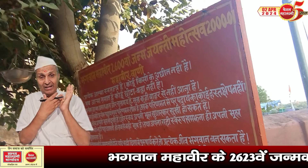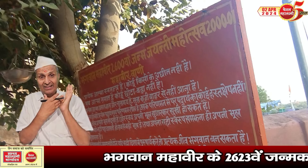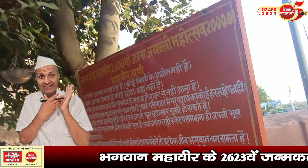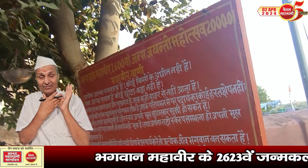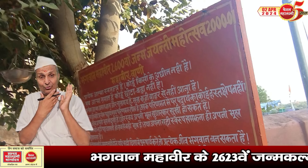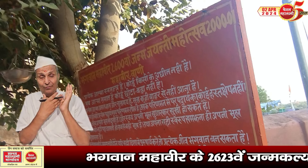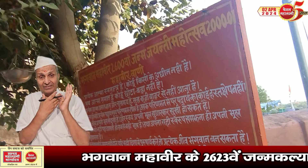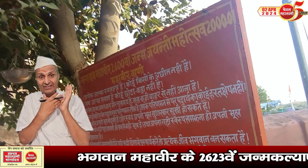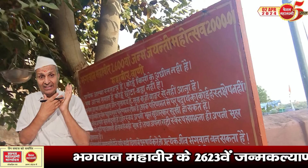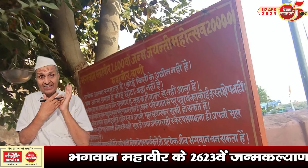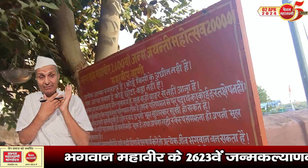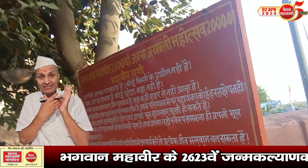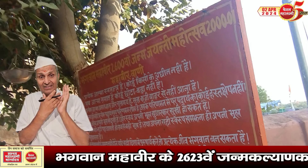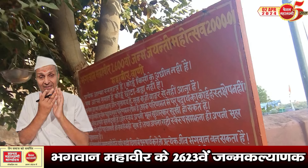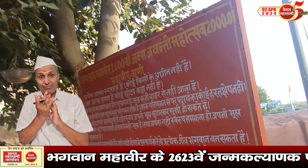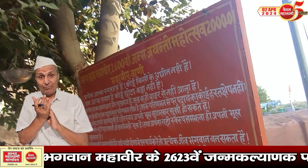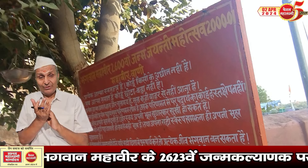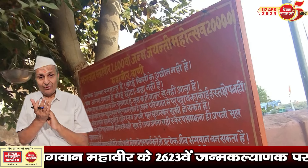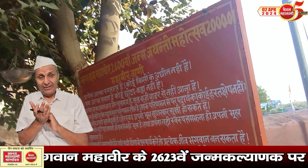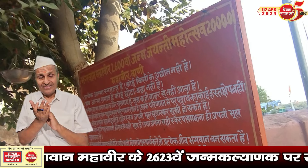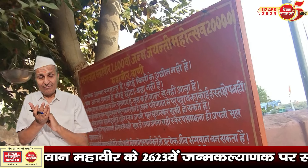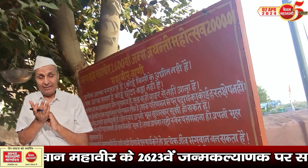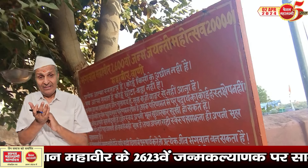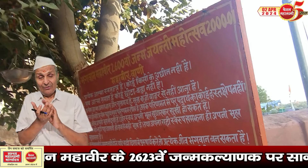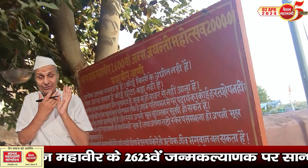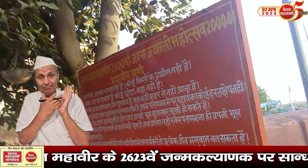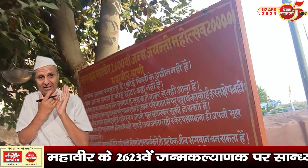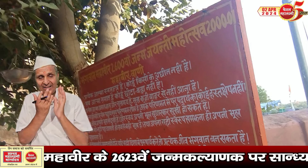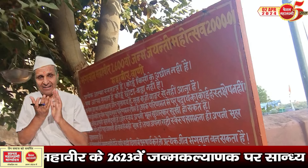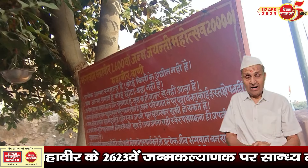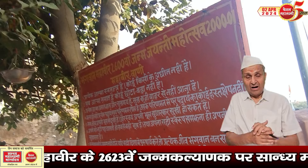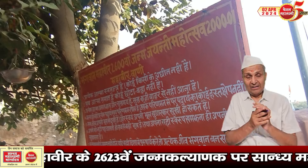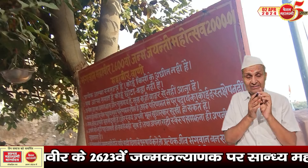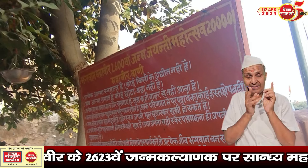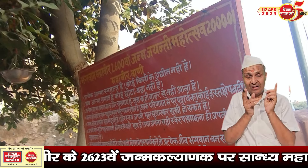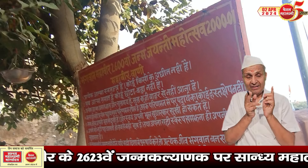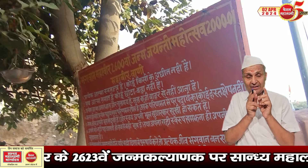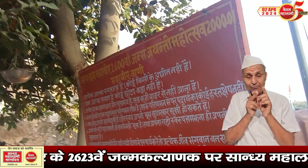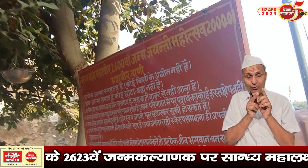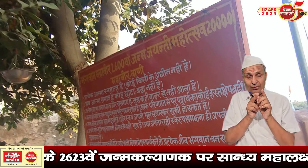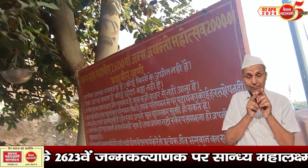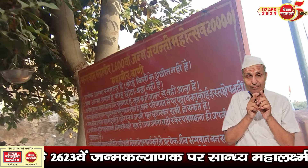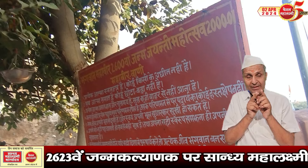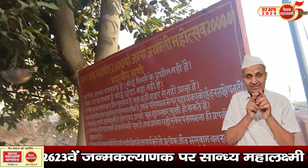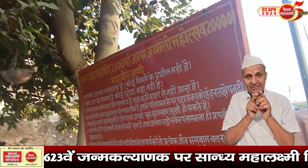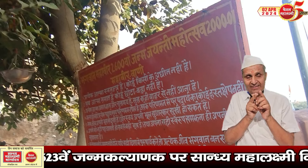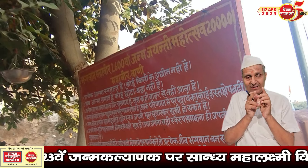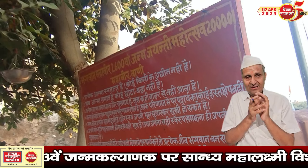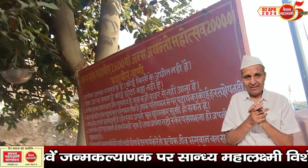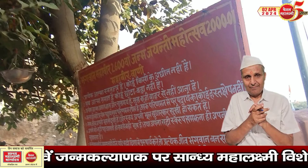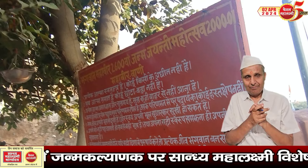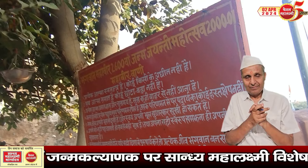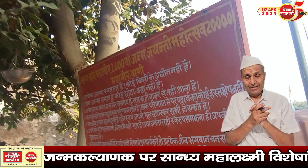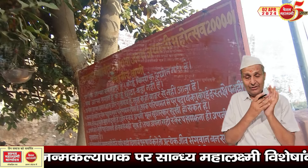जो पहले 16वीं सदी के आसपास जब मोहम्मद गौरी के समय भी उससे पहले आया आज की कहानी का मूल बेस यही